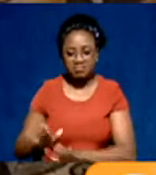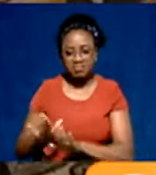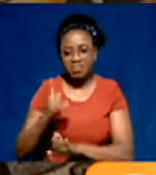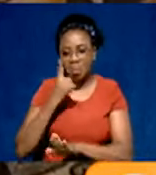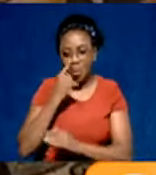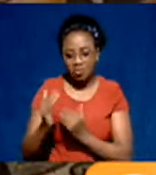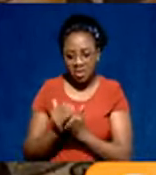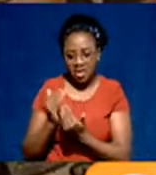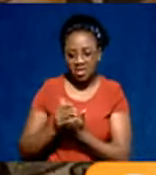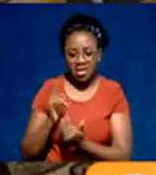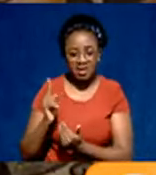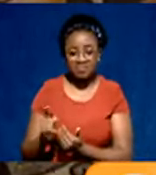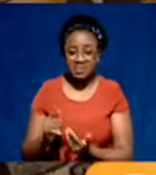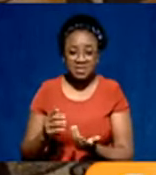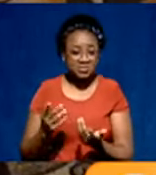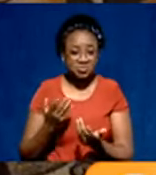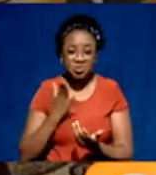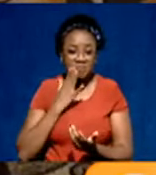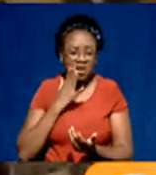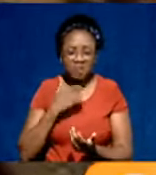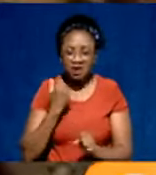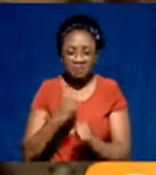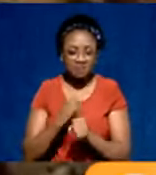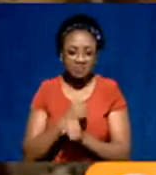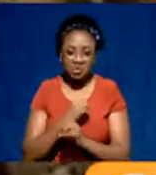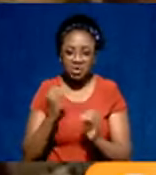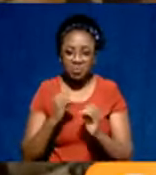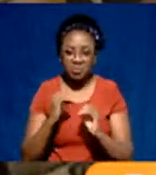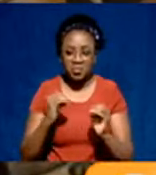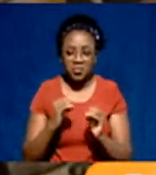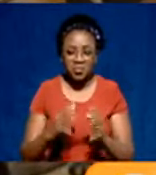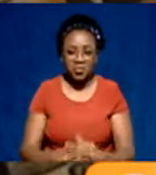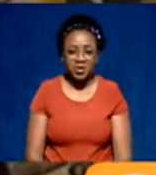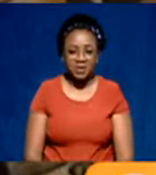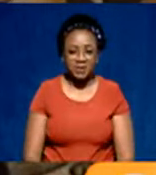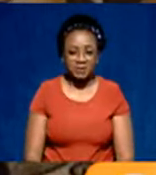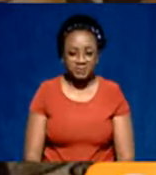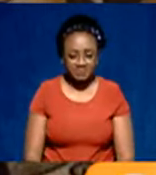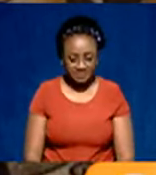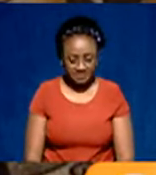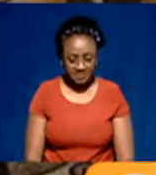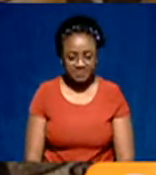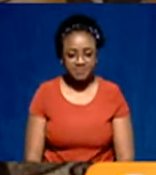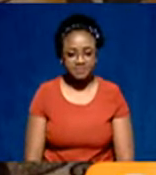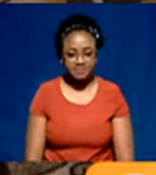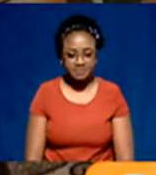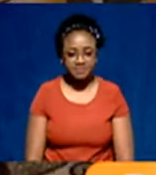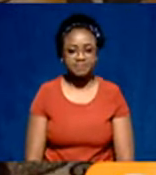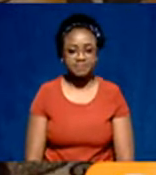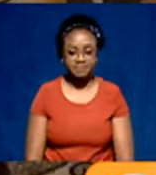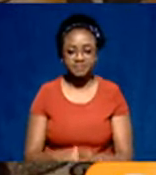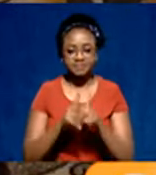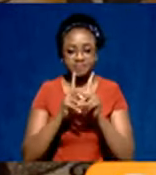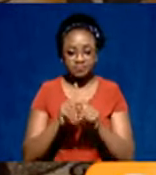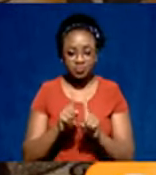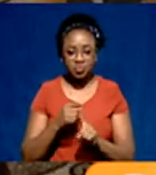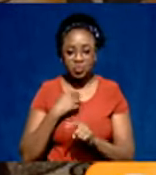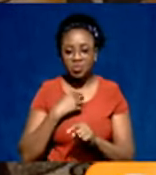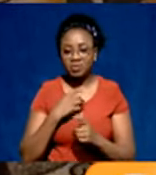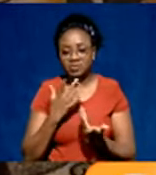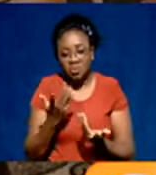hivyo hana kazi anayofanya. Niliweza kutafutiwa shule ya msingi hapa